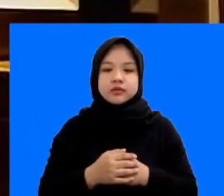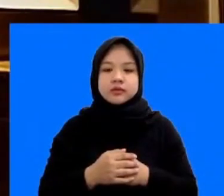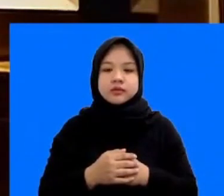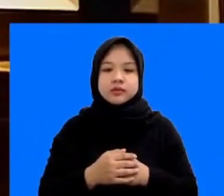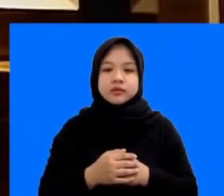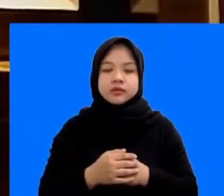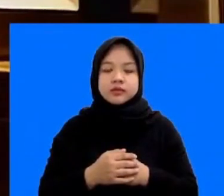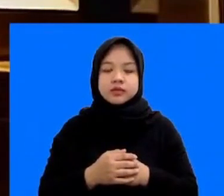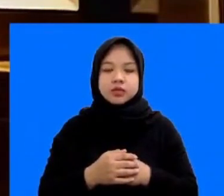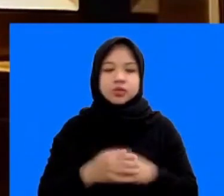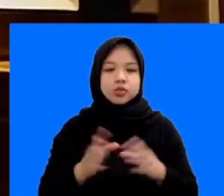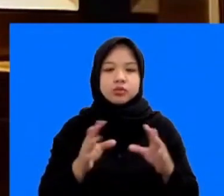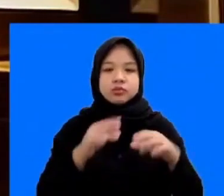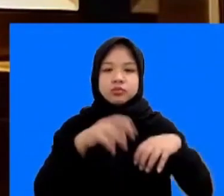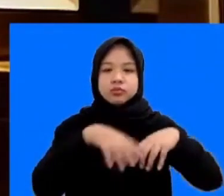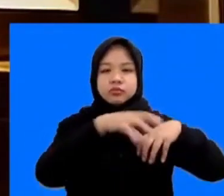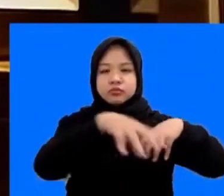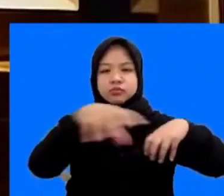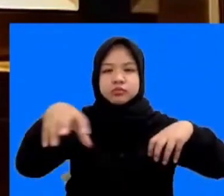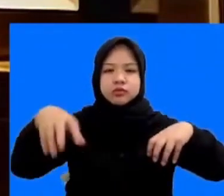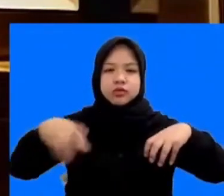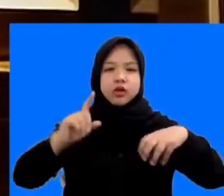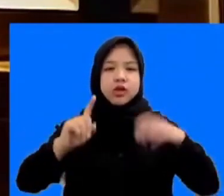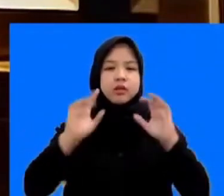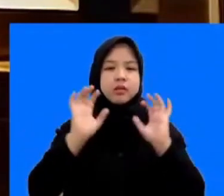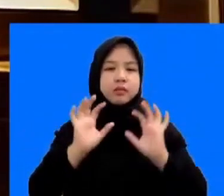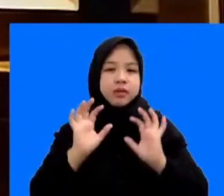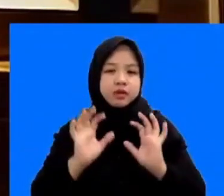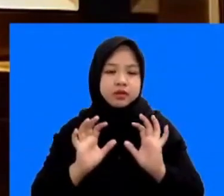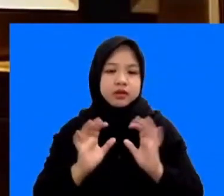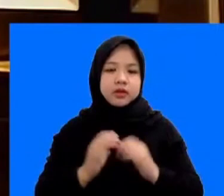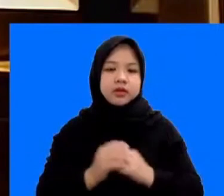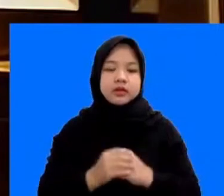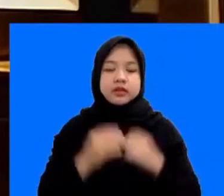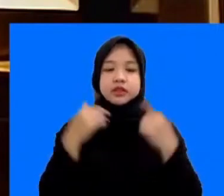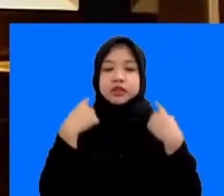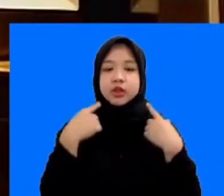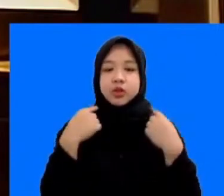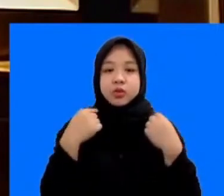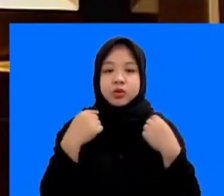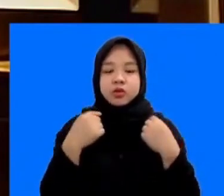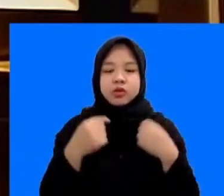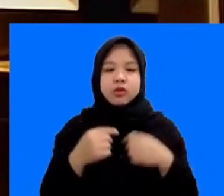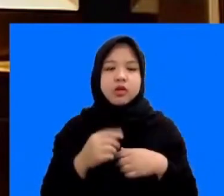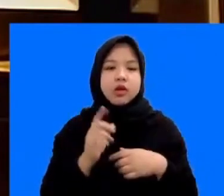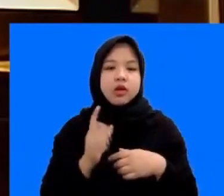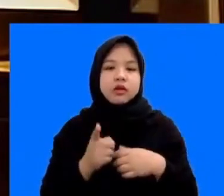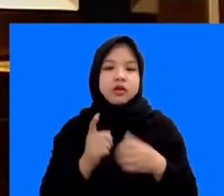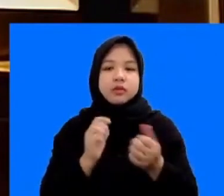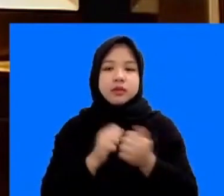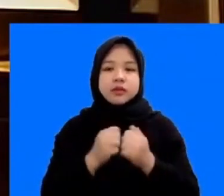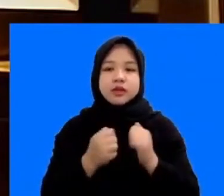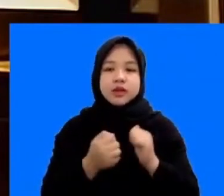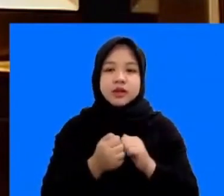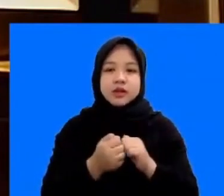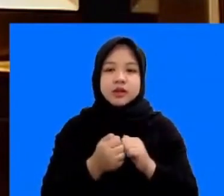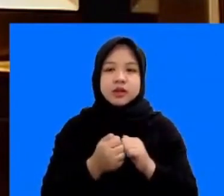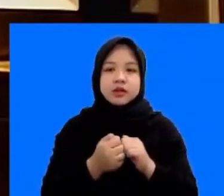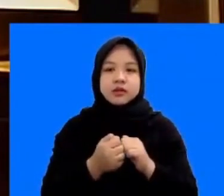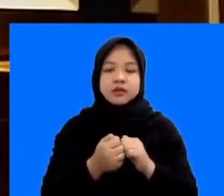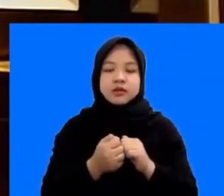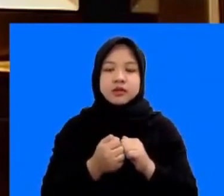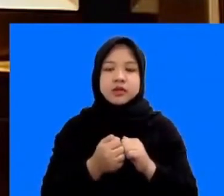memang terbanyak masih berada di Pulau Jawa ada permasalahan yang muncul di mana